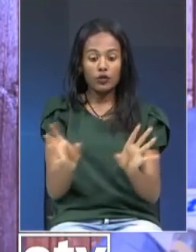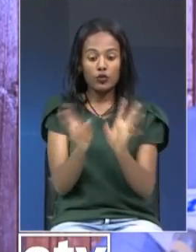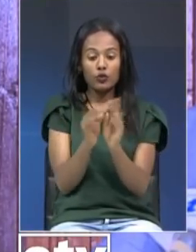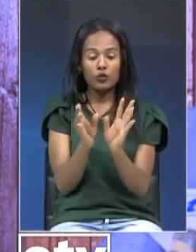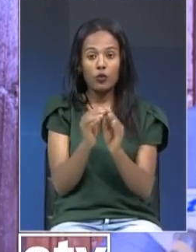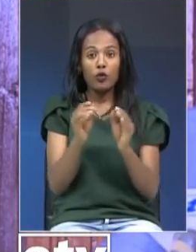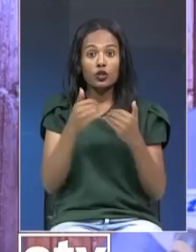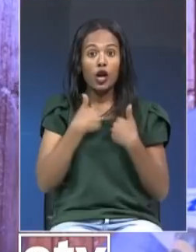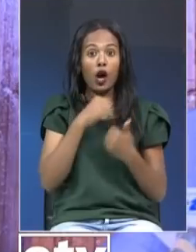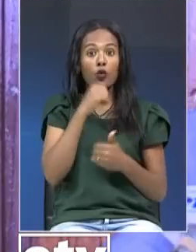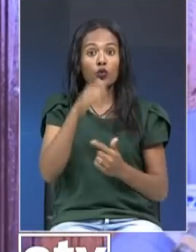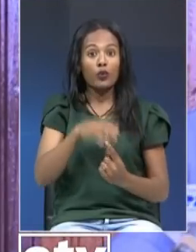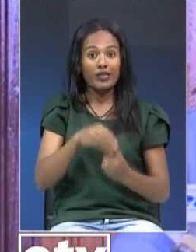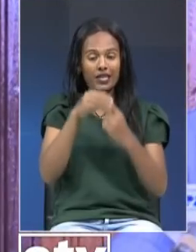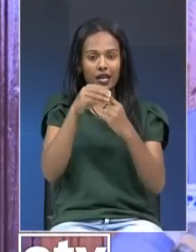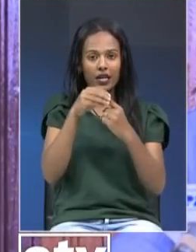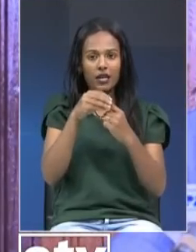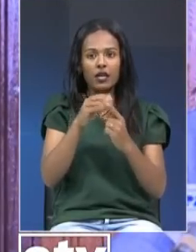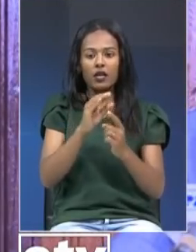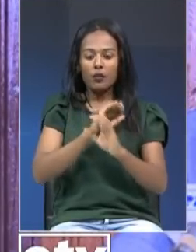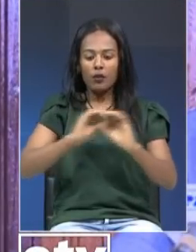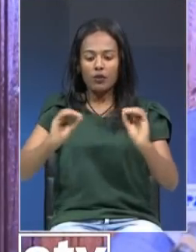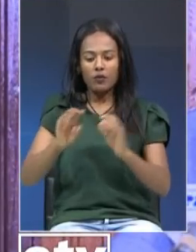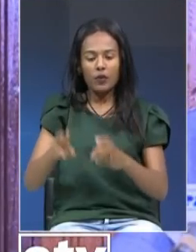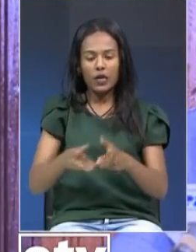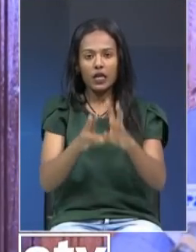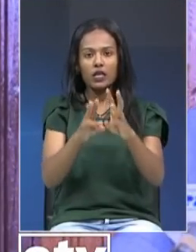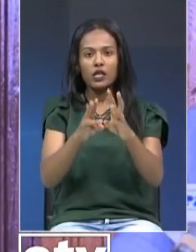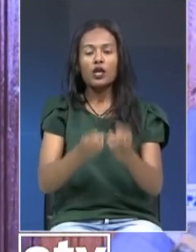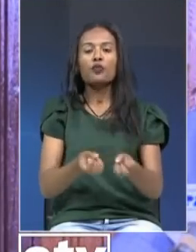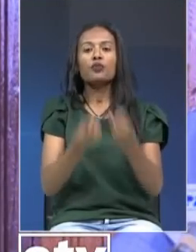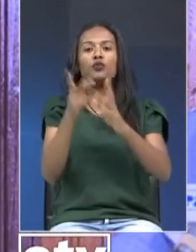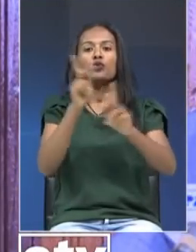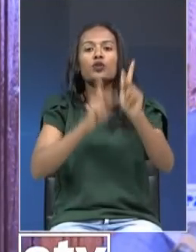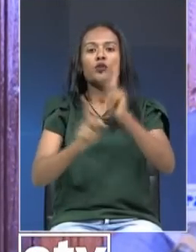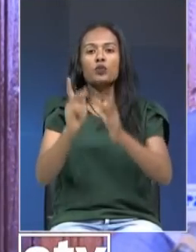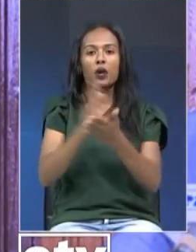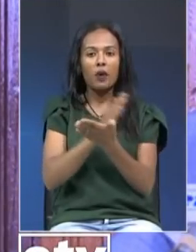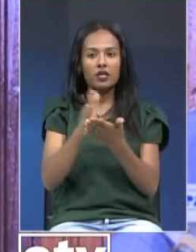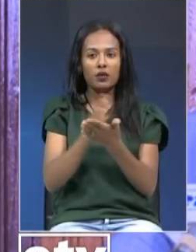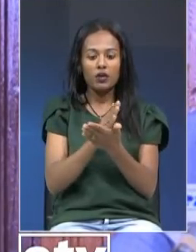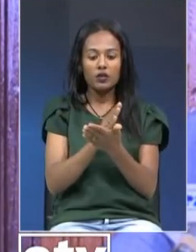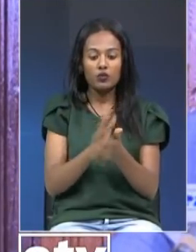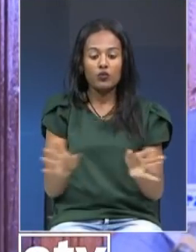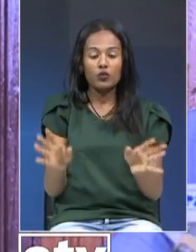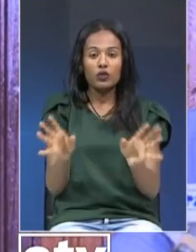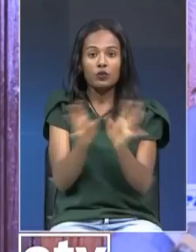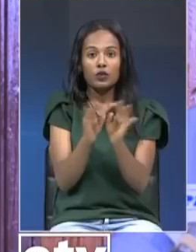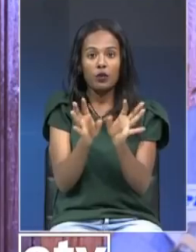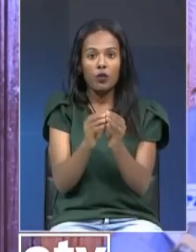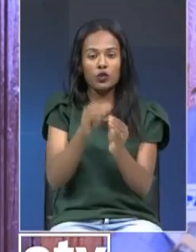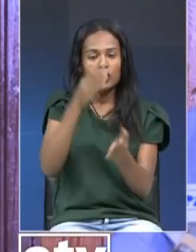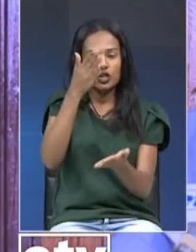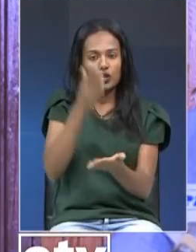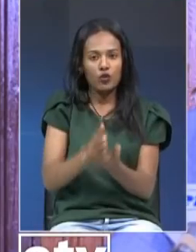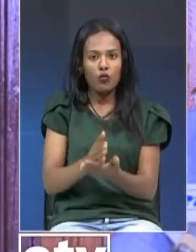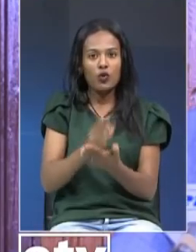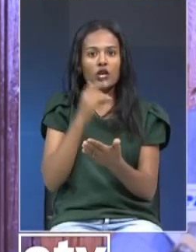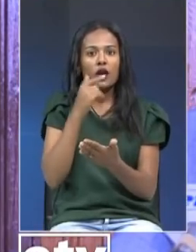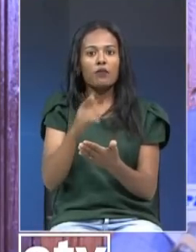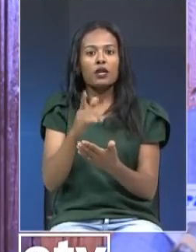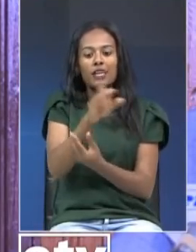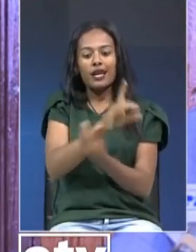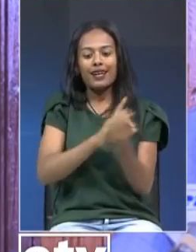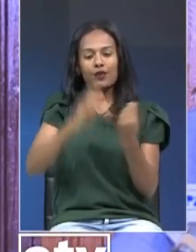ስብሰባዎች ካልሆኑ በስተቀር በምንም መንገድ ብዙ ህዝብ የሚያሰባስቡ ስብሰባዎች እንዲቆሙ የሚል